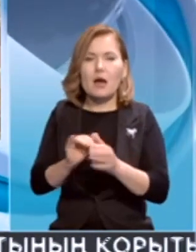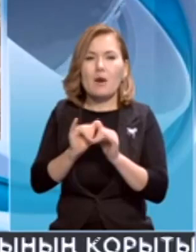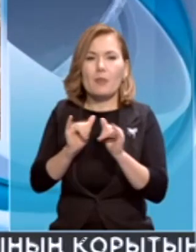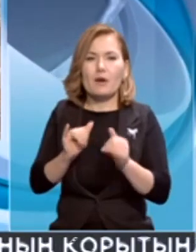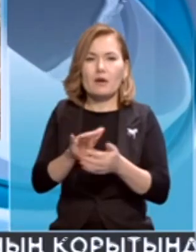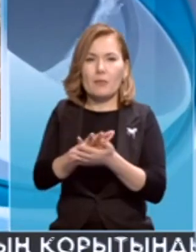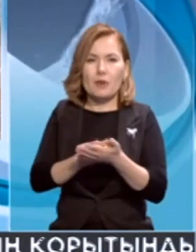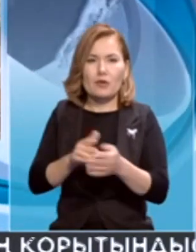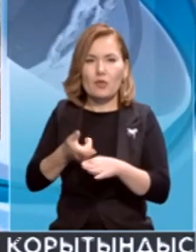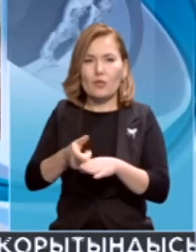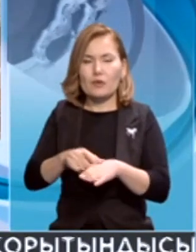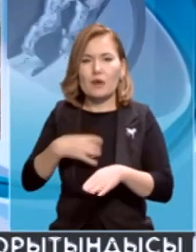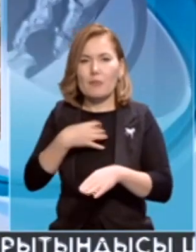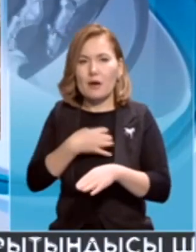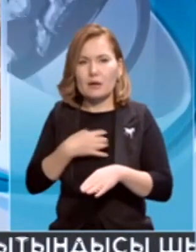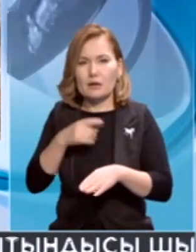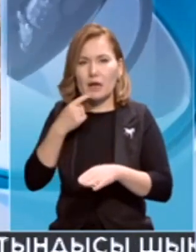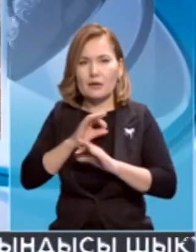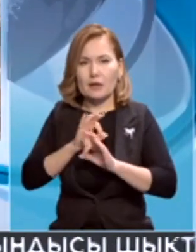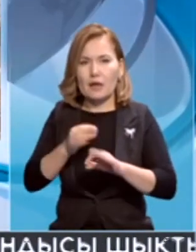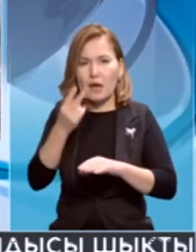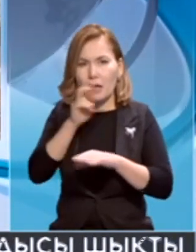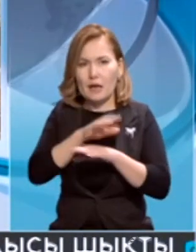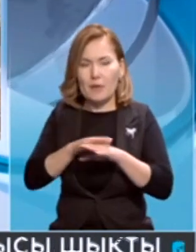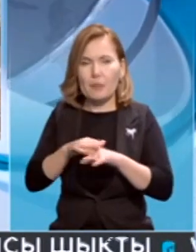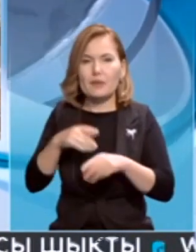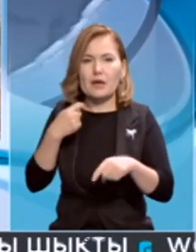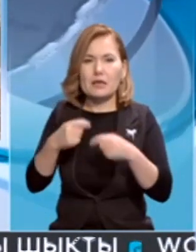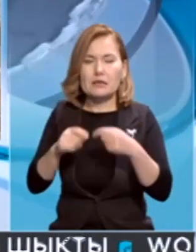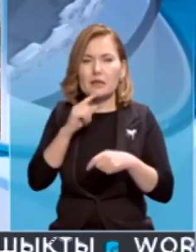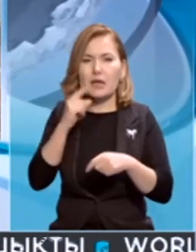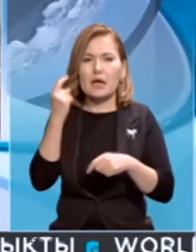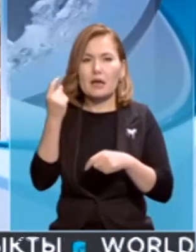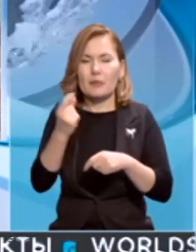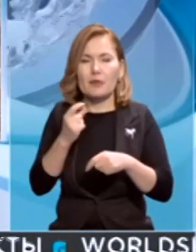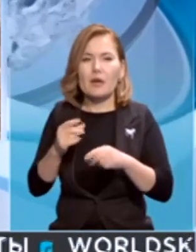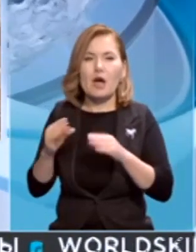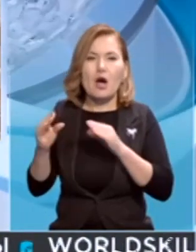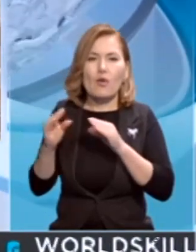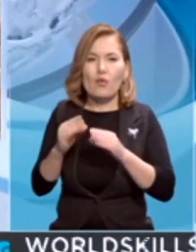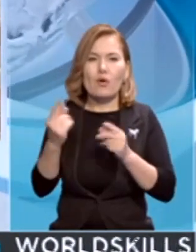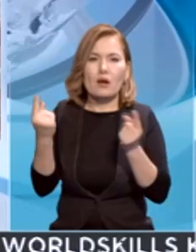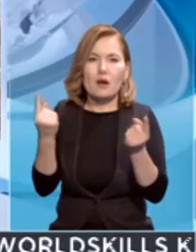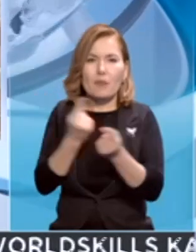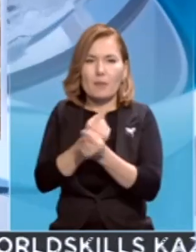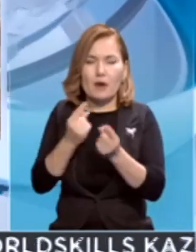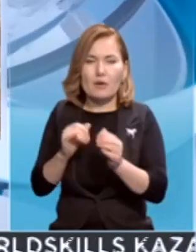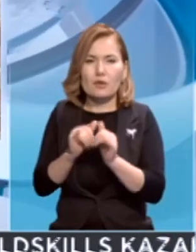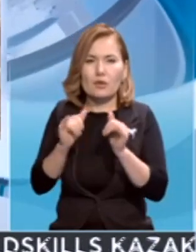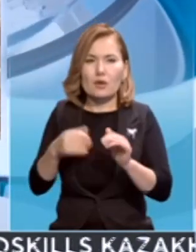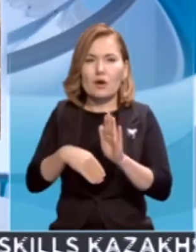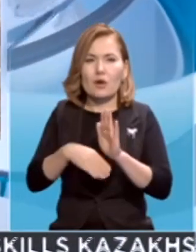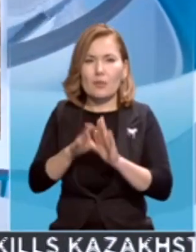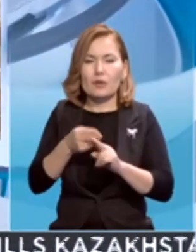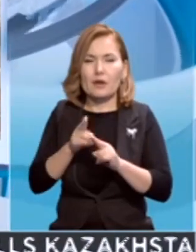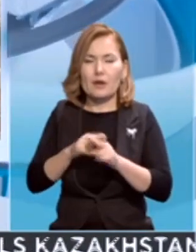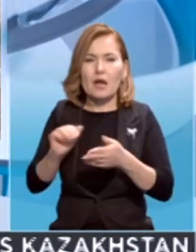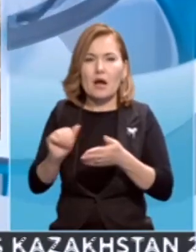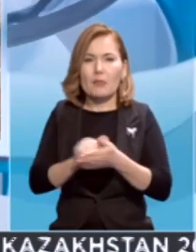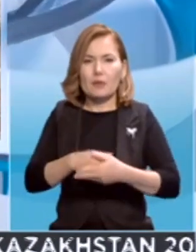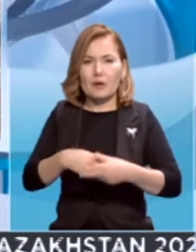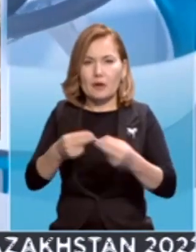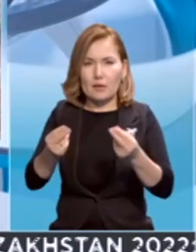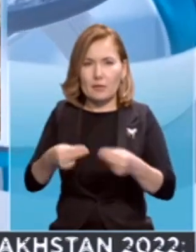әрі нығайтудың маңыздылығын атап өтті. Екі ел арасындағы сауда-экономикалық, көлік-логистикалық қатынастарды жандандыру жөнінде